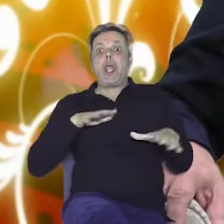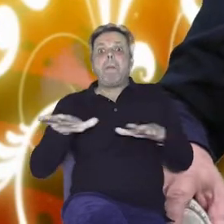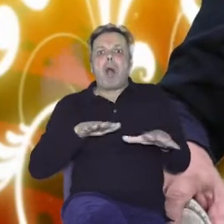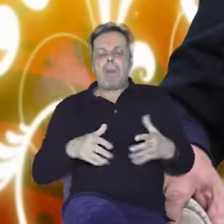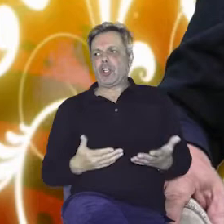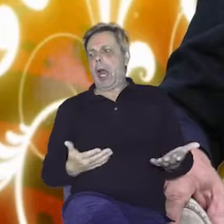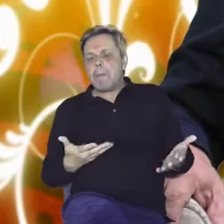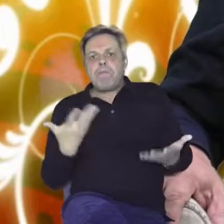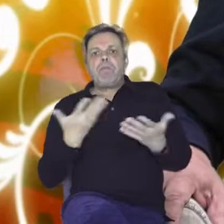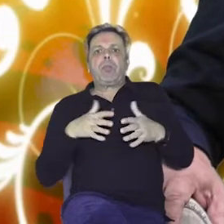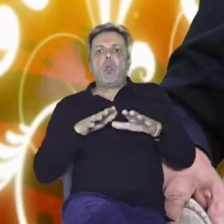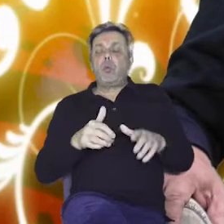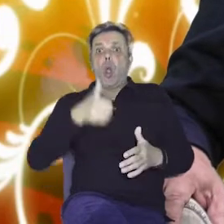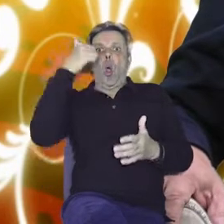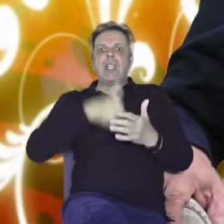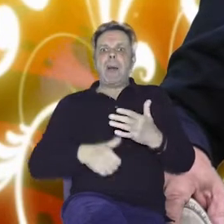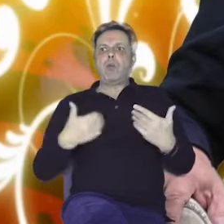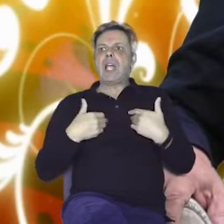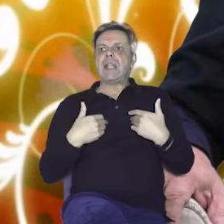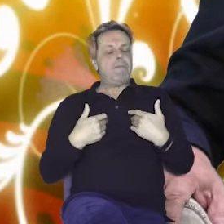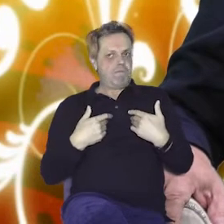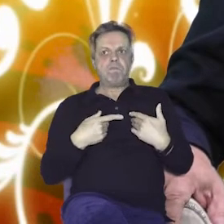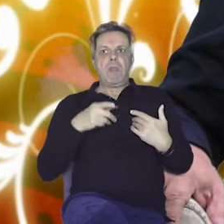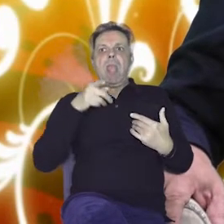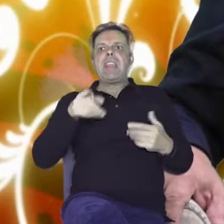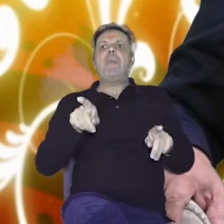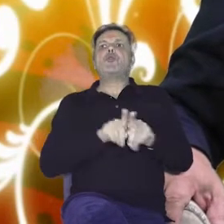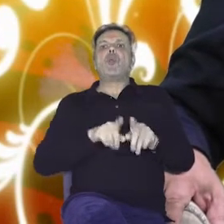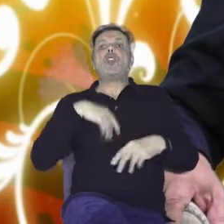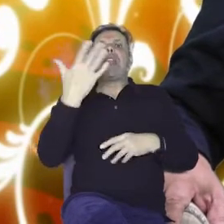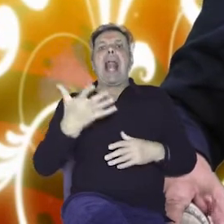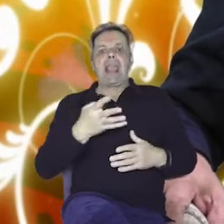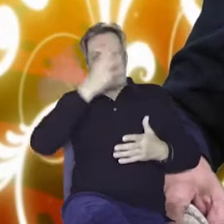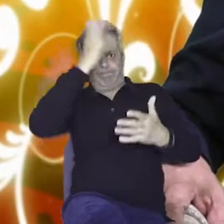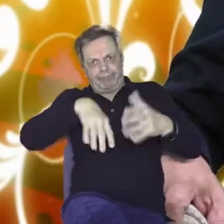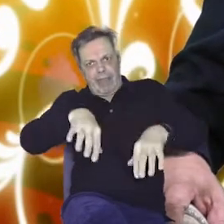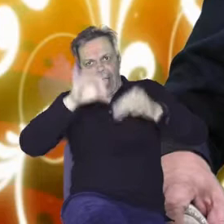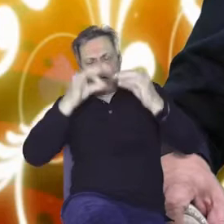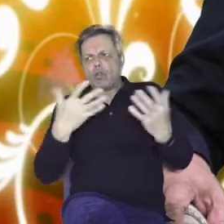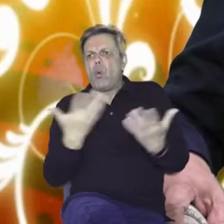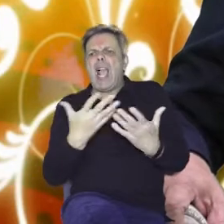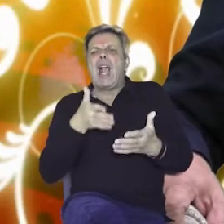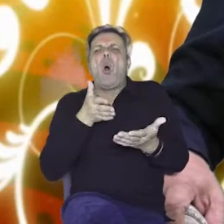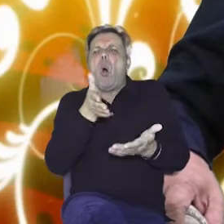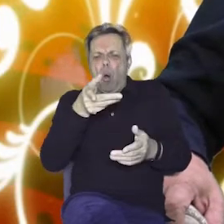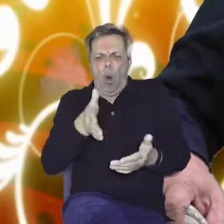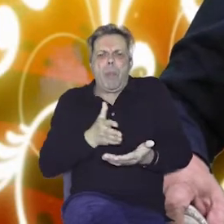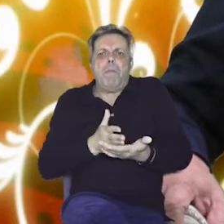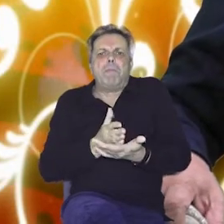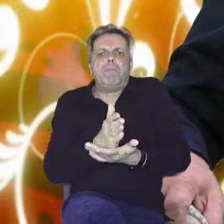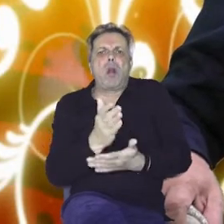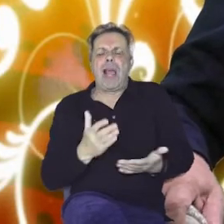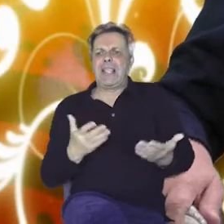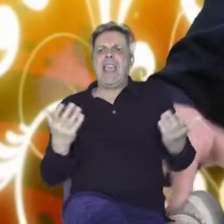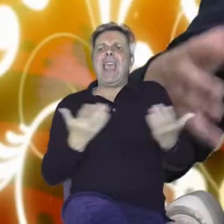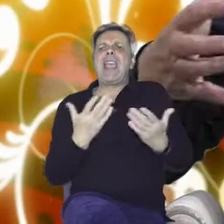kod ljudi, odjedanput sad puf i njemu su postavili dijagnozu. Kako se on nosi sa tom dijagnozom, kako ju